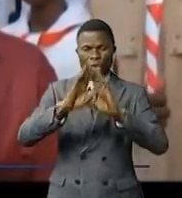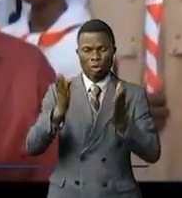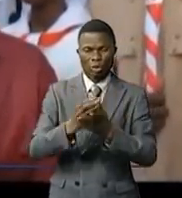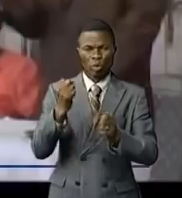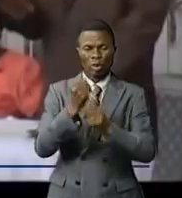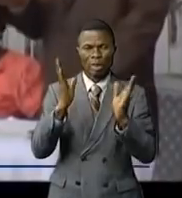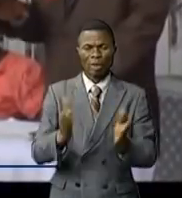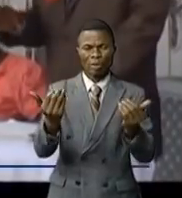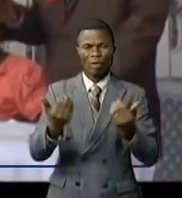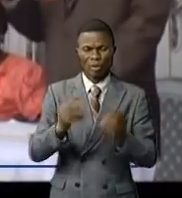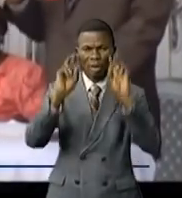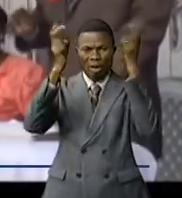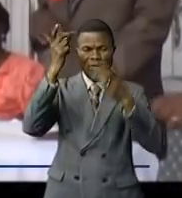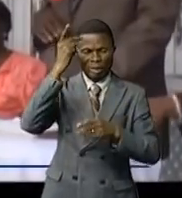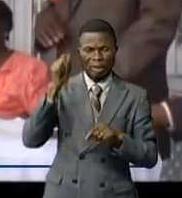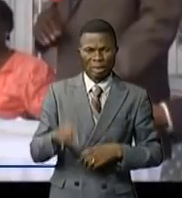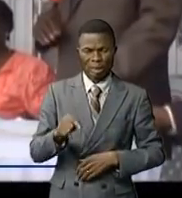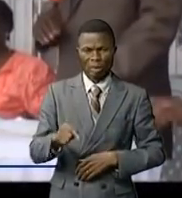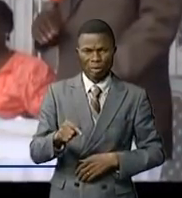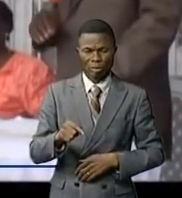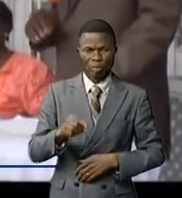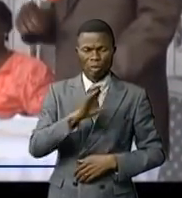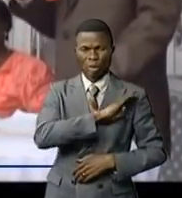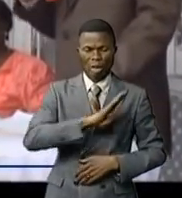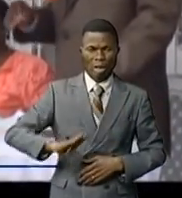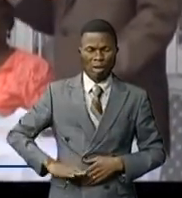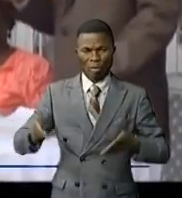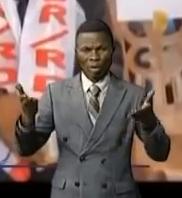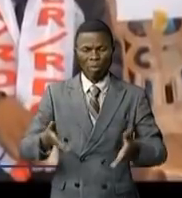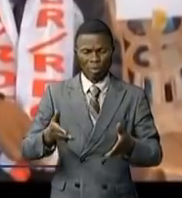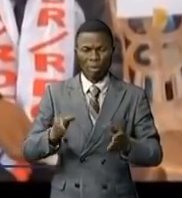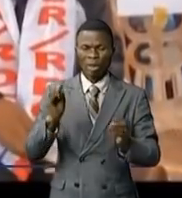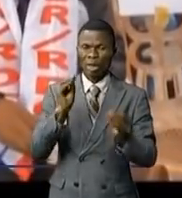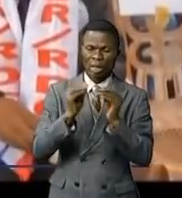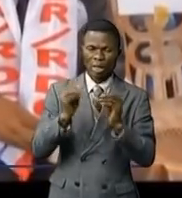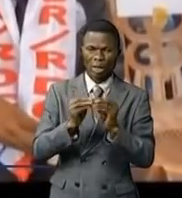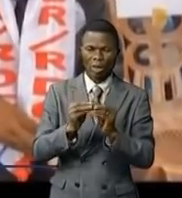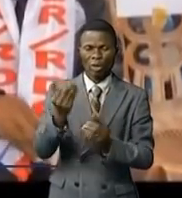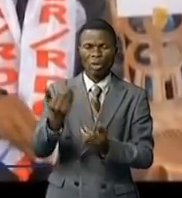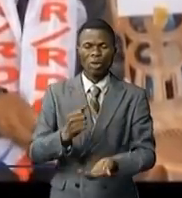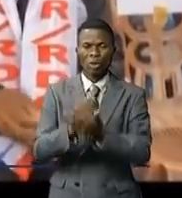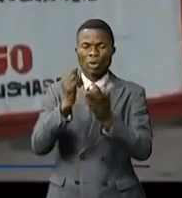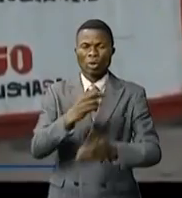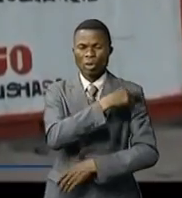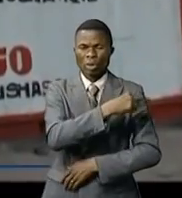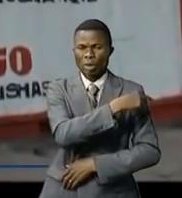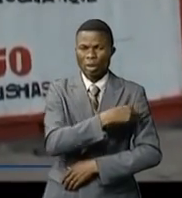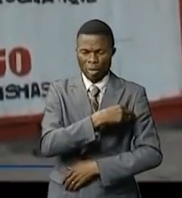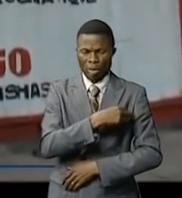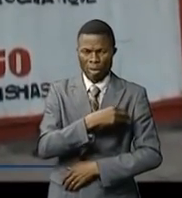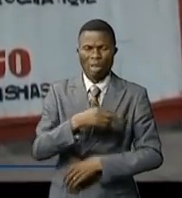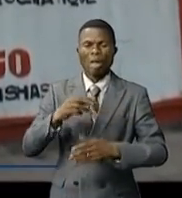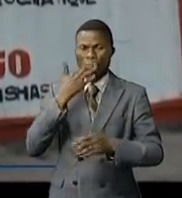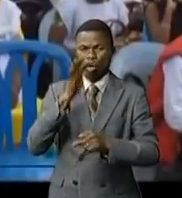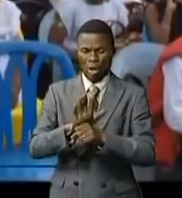volontaires dans la ville province de Kinshasa. Des bourgmestres présents à cette causerie école de volontaires sécuristes de la Croix-Rouge ont réaffirmé